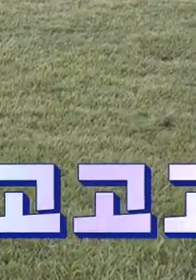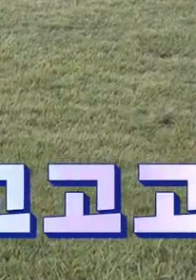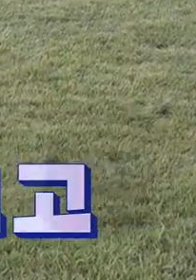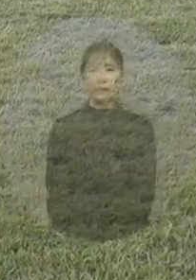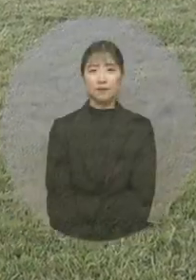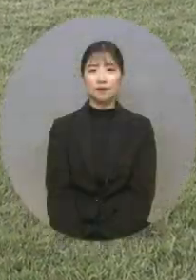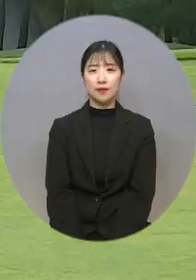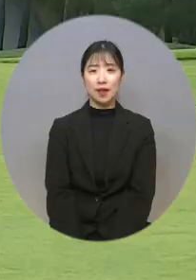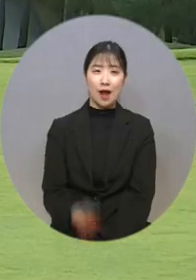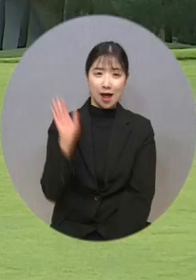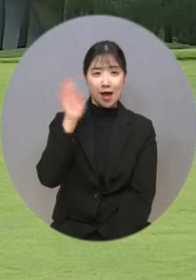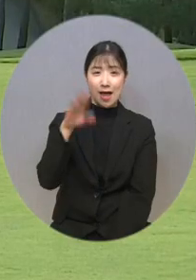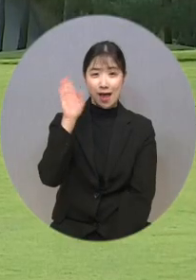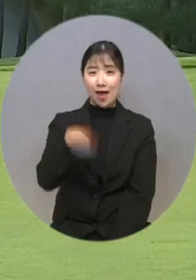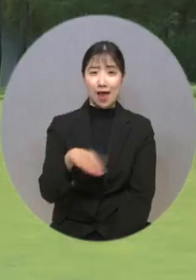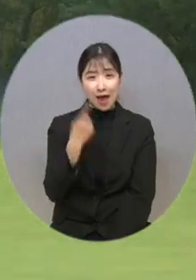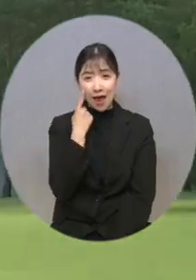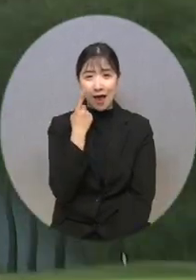고고고!